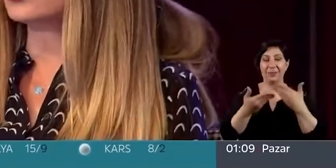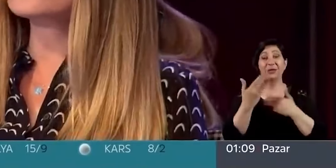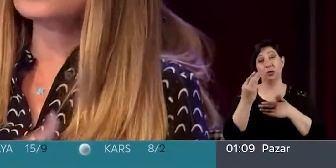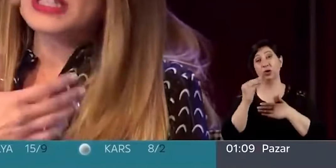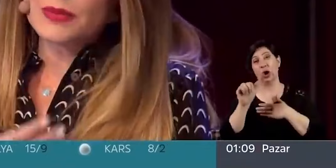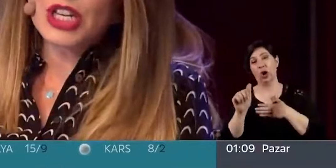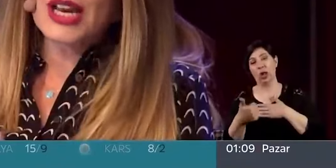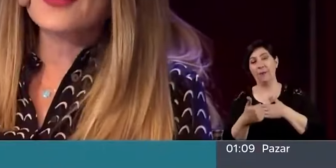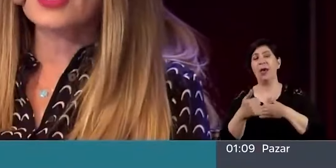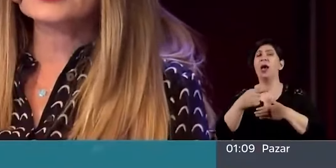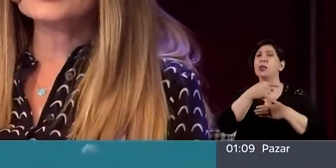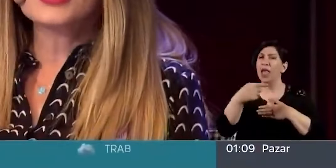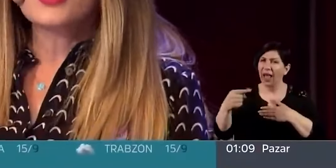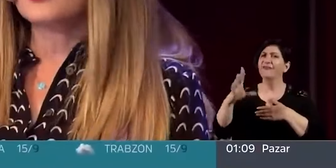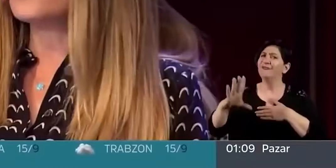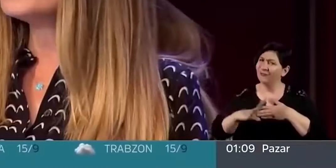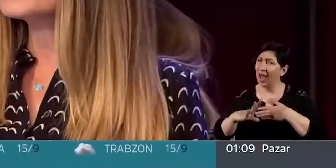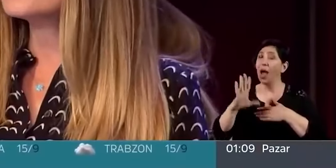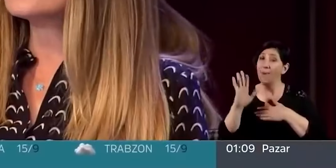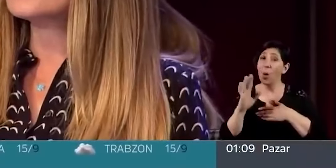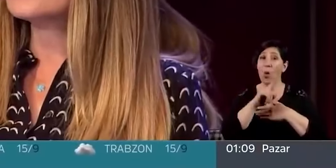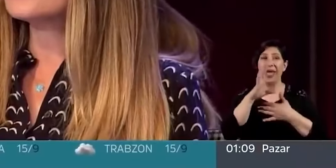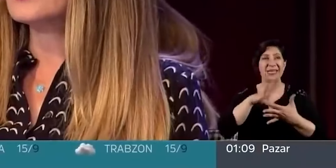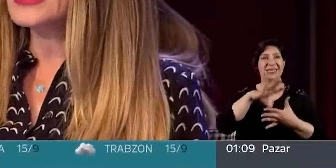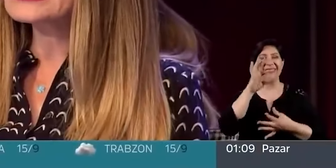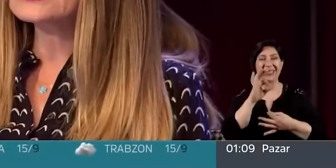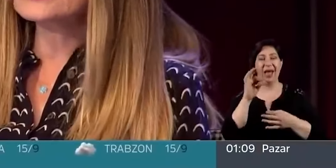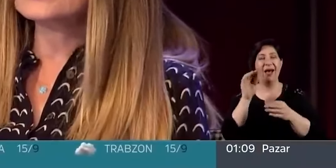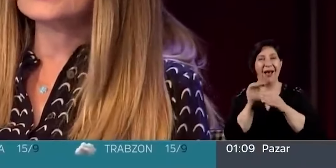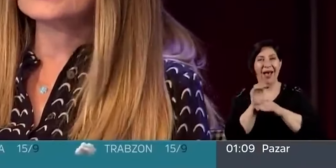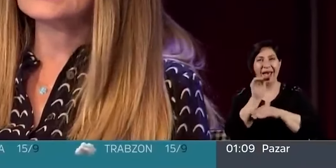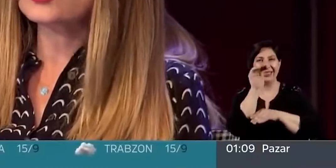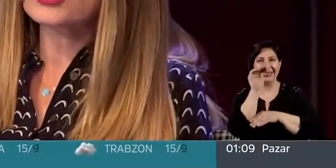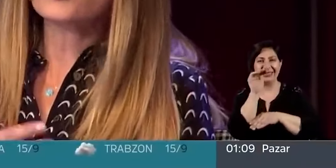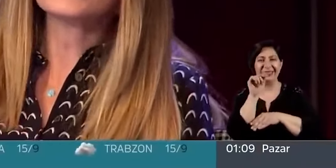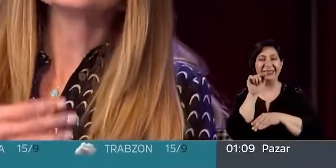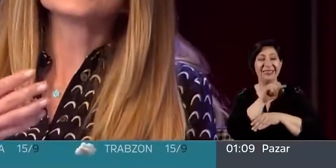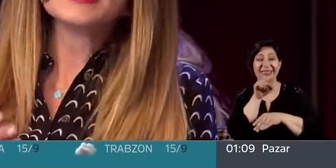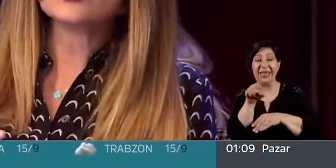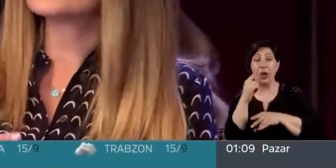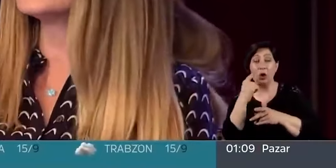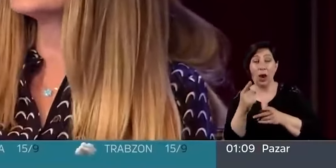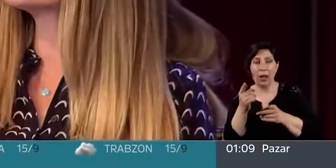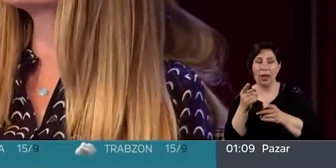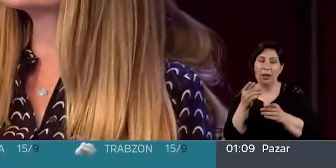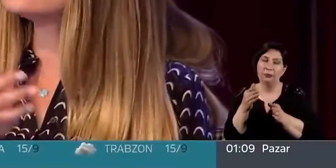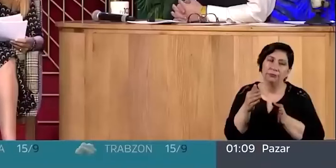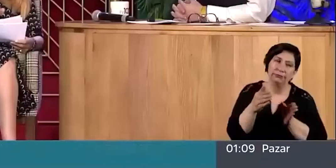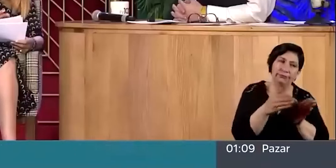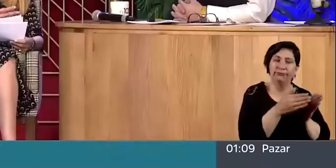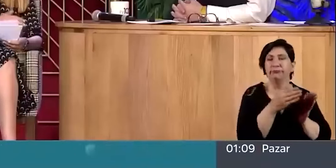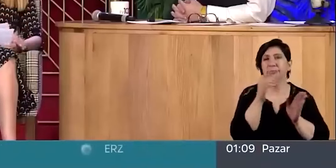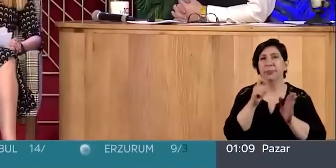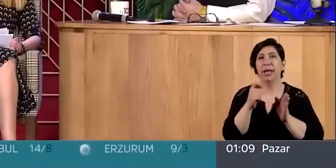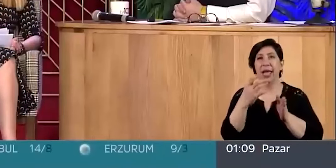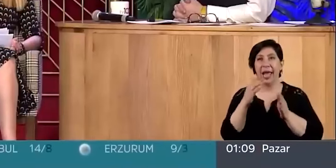astrolojide. Olumsuz bir takım şeyler vardır. Ama o insan hayatını sana göre yönlendirebiliyor ya da hayatına çeki